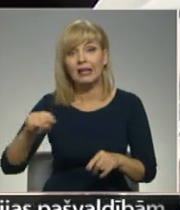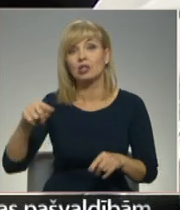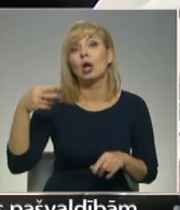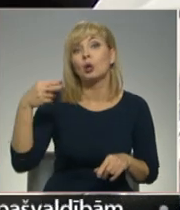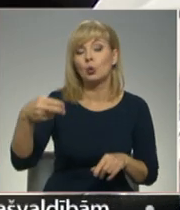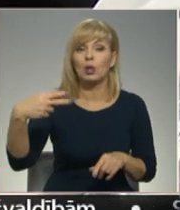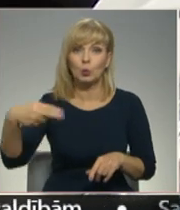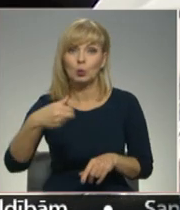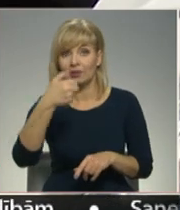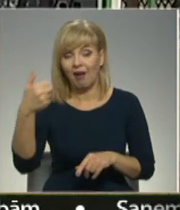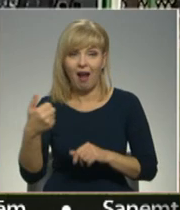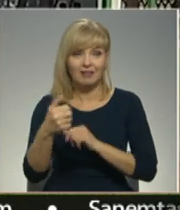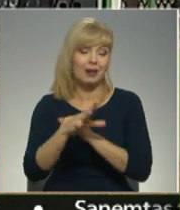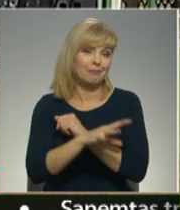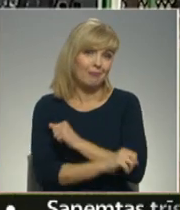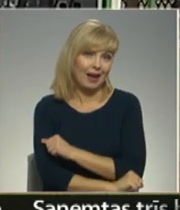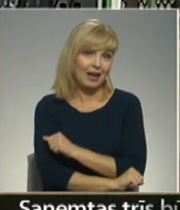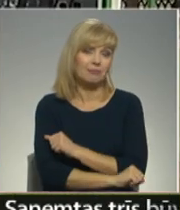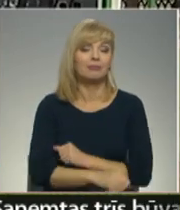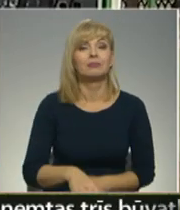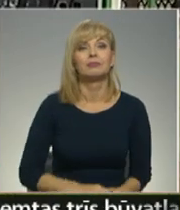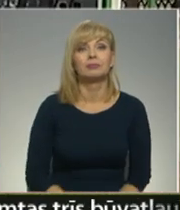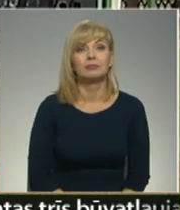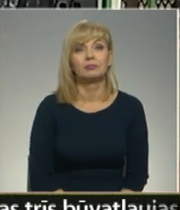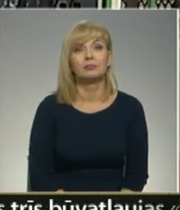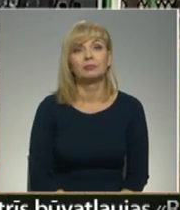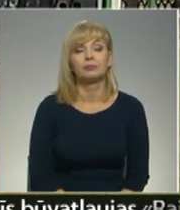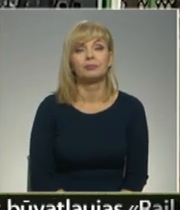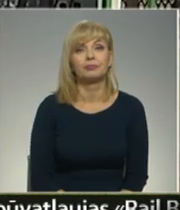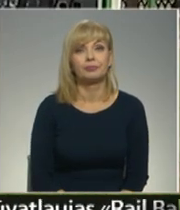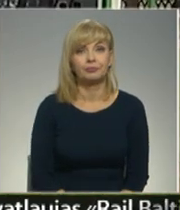2020. Gada beigām. Elīna Lapiņa, Andris Gūtmanis, Vidzemes televīzija.